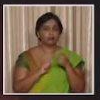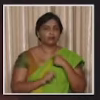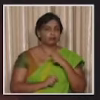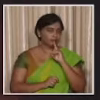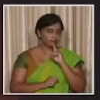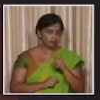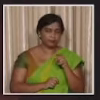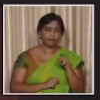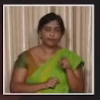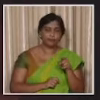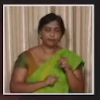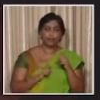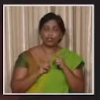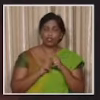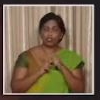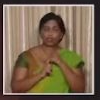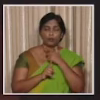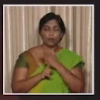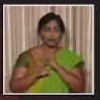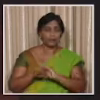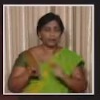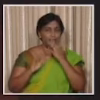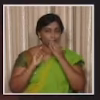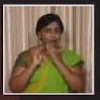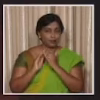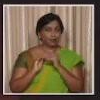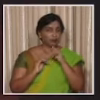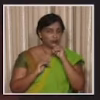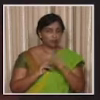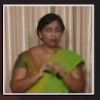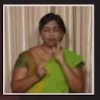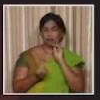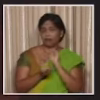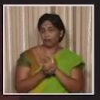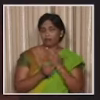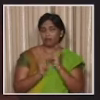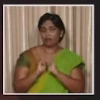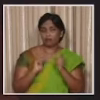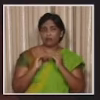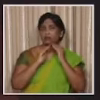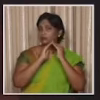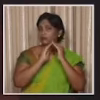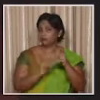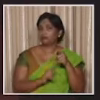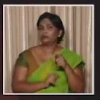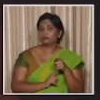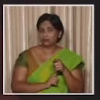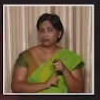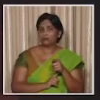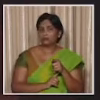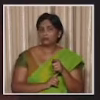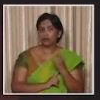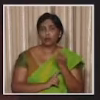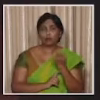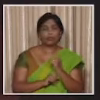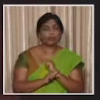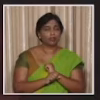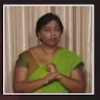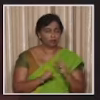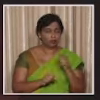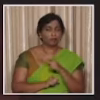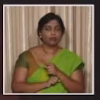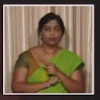කියන්නම් දොම්පෙ ප්‍රාථමික පාසලේ ඇත්තටම මේ අනාරක්ෂිත ගොඩනැගිල්ලම මුදල් නොමැතිකම